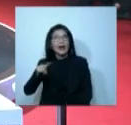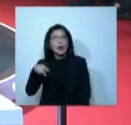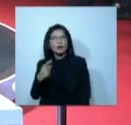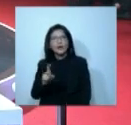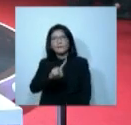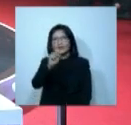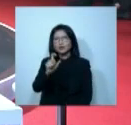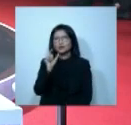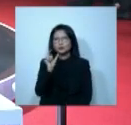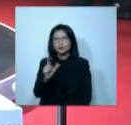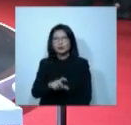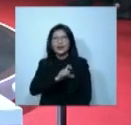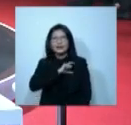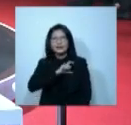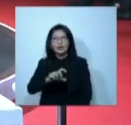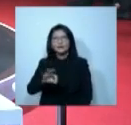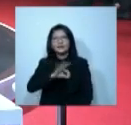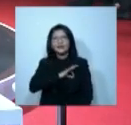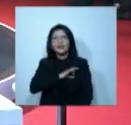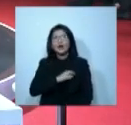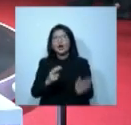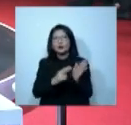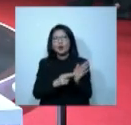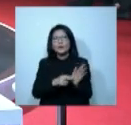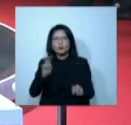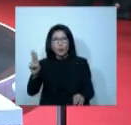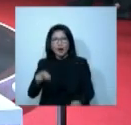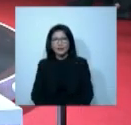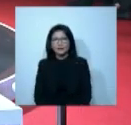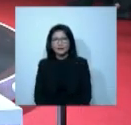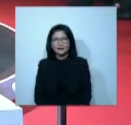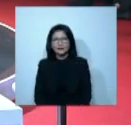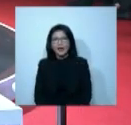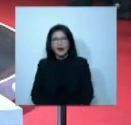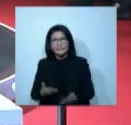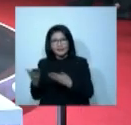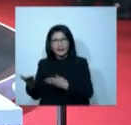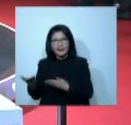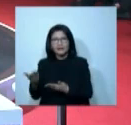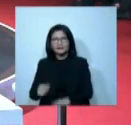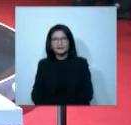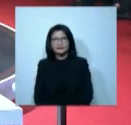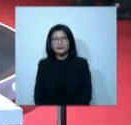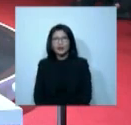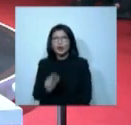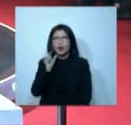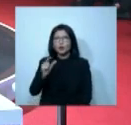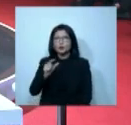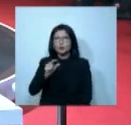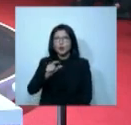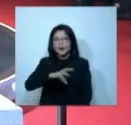persoalan-persoalan keindonesiaan. Itu menjadi penting. Jadi saya melihat kalau debatnya ingin menarik, debat cawapres nanti tentu ada tadi